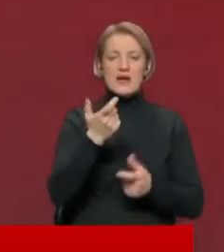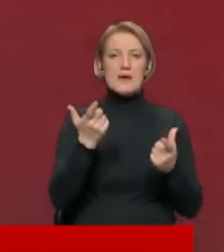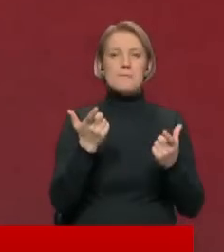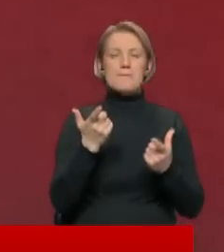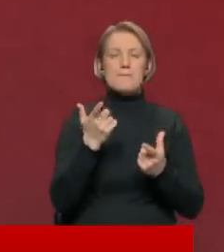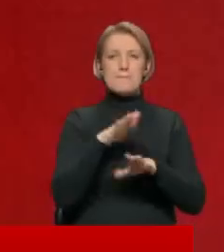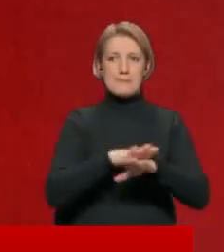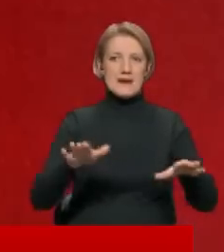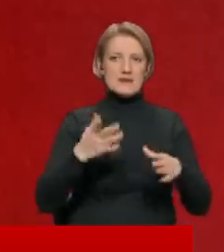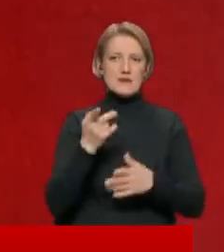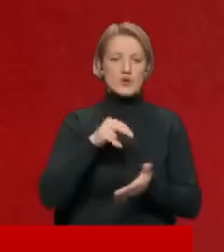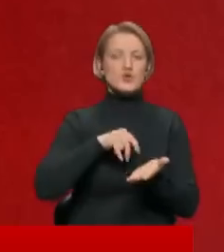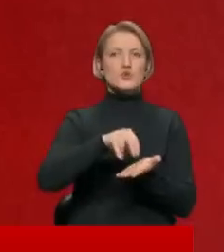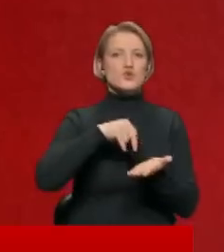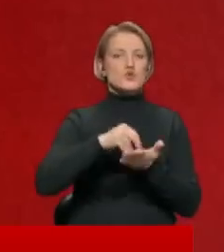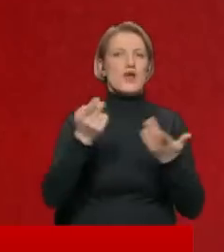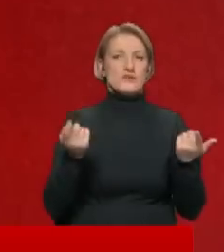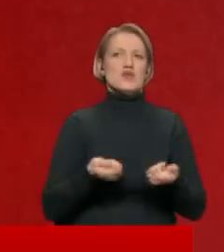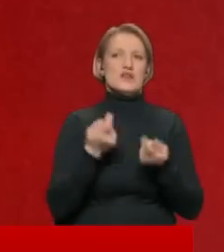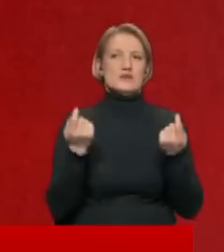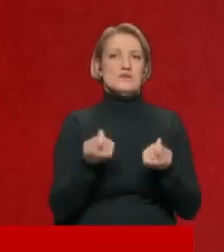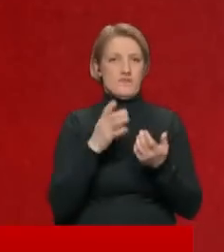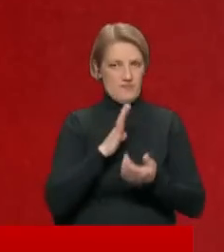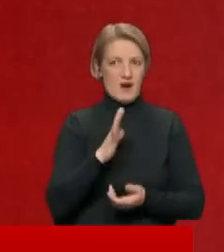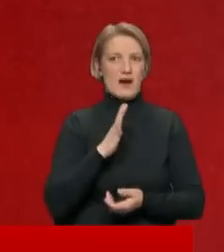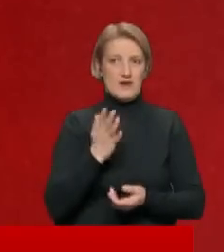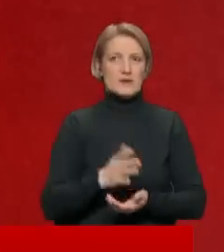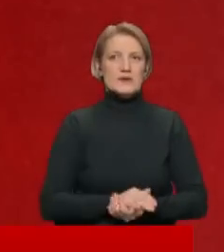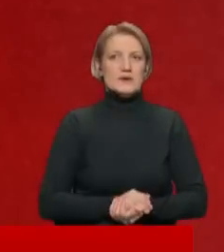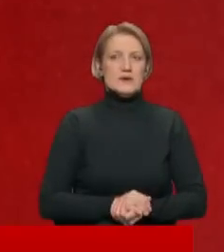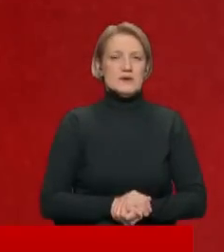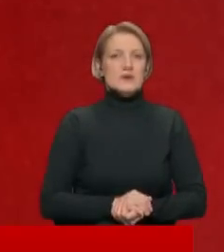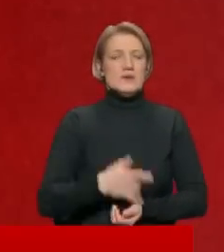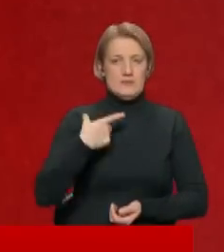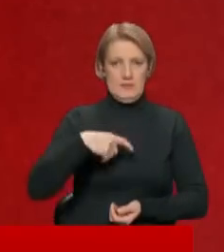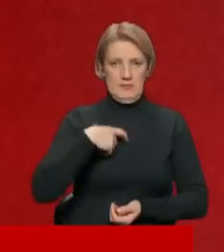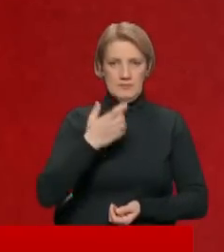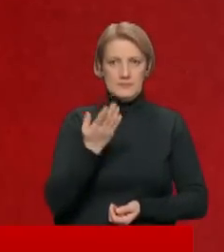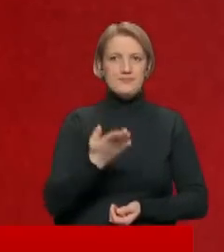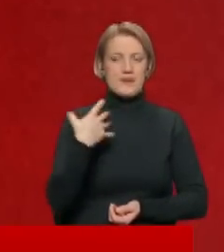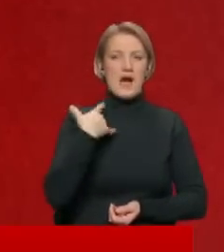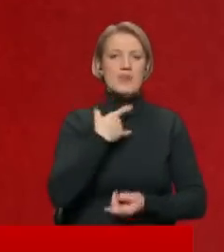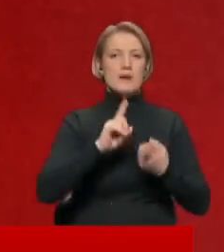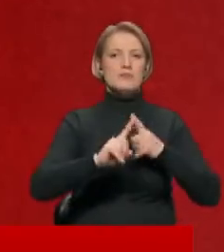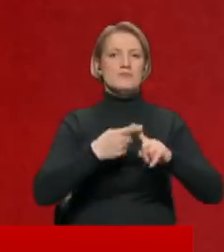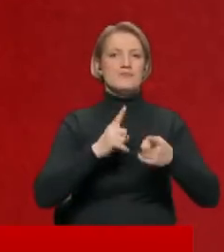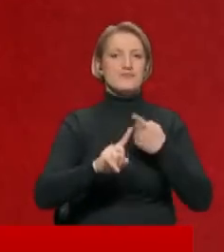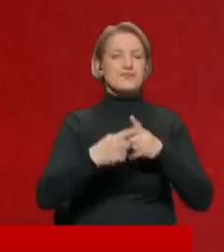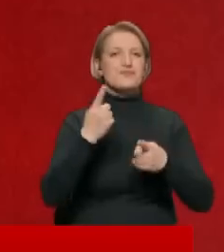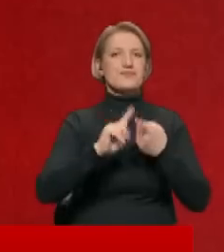masanın hangi adımına çalışmalarımız zaten var Özellikle ana politika